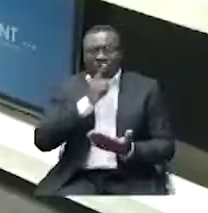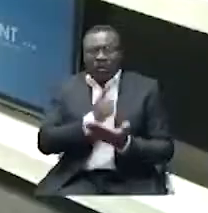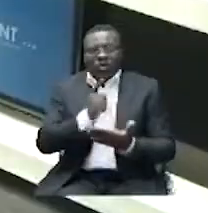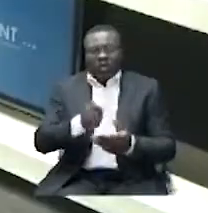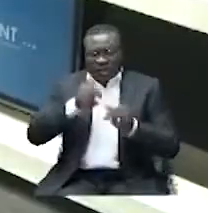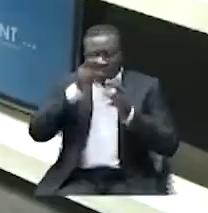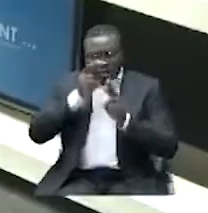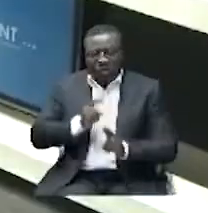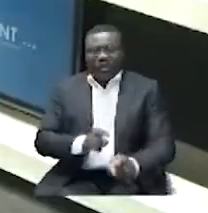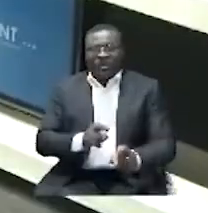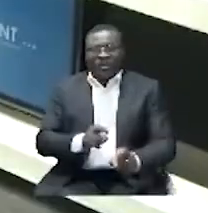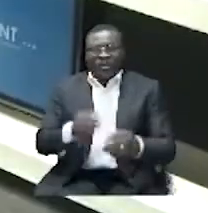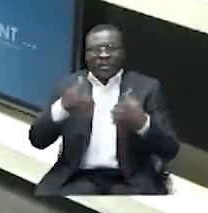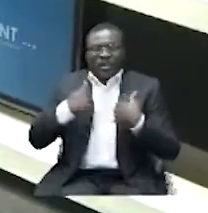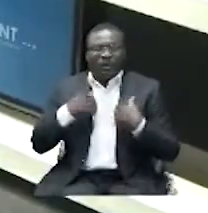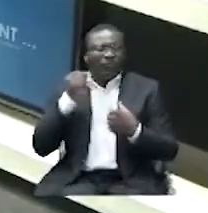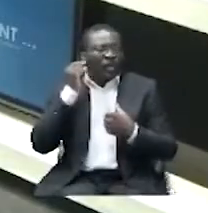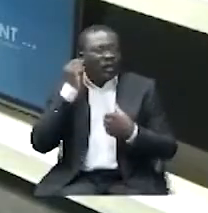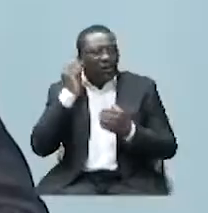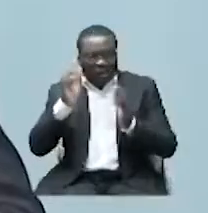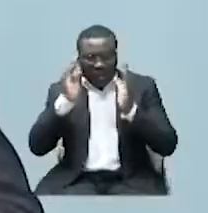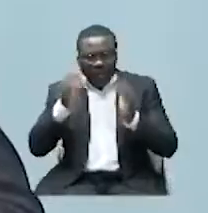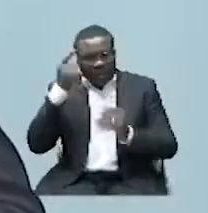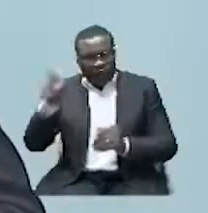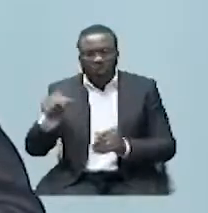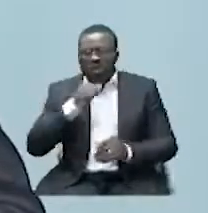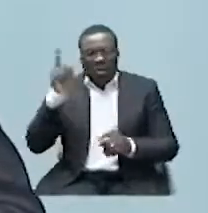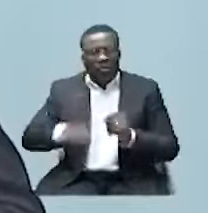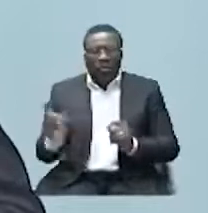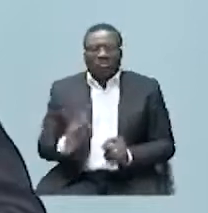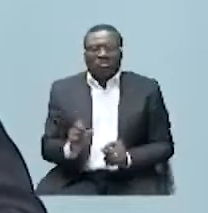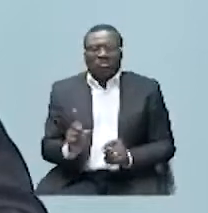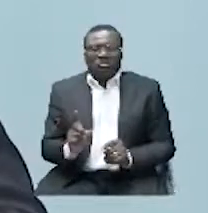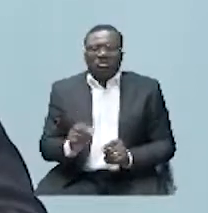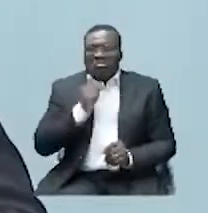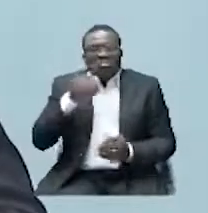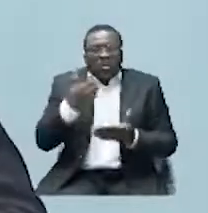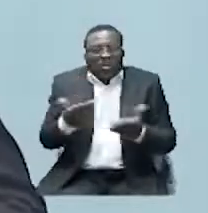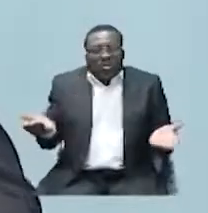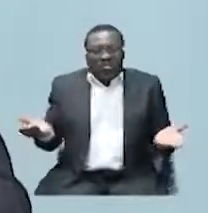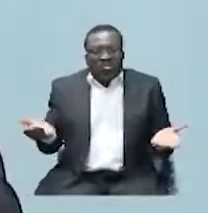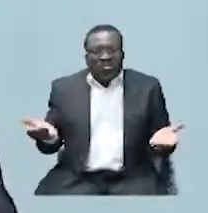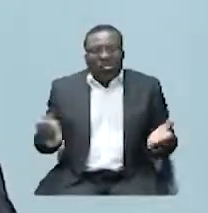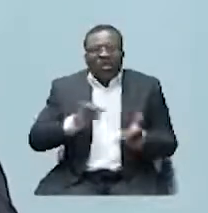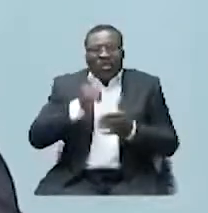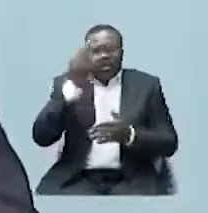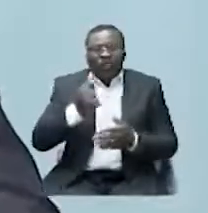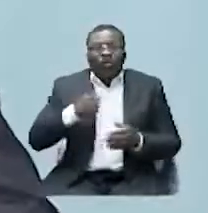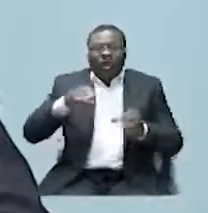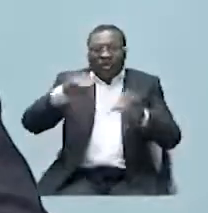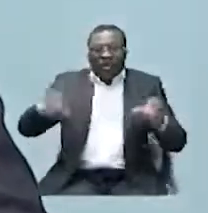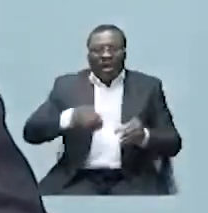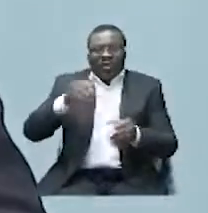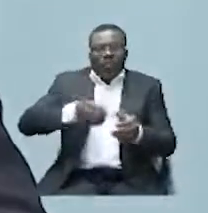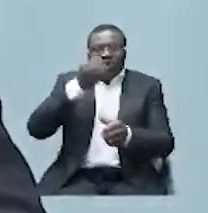de respecter, d'avoir l'oreille attentive pour le chef de l'État. Ce n'est pas possible. On ne peut pas être efficace. C'est pour ça que la Cour